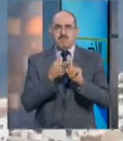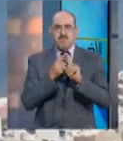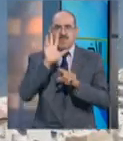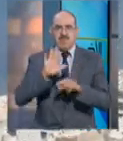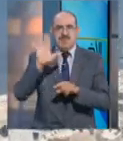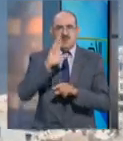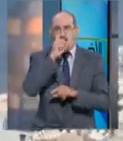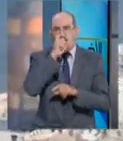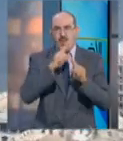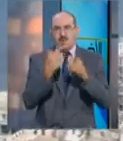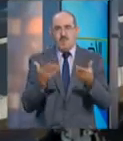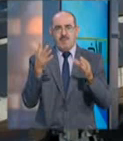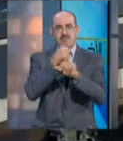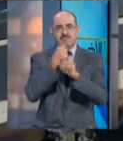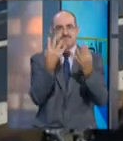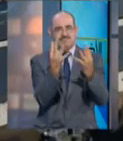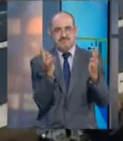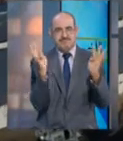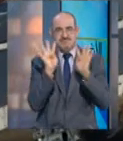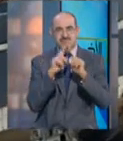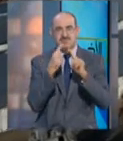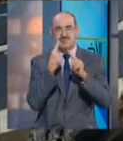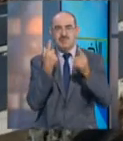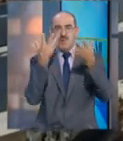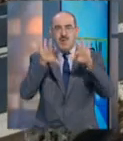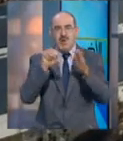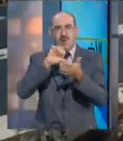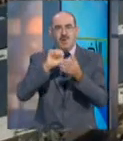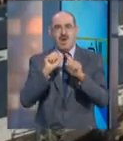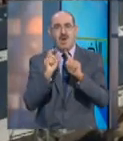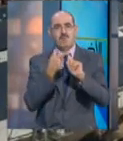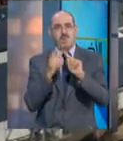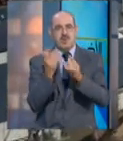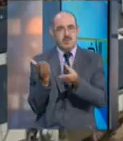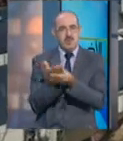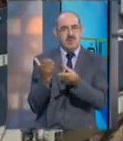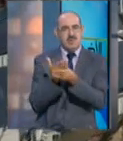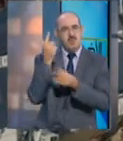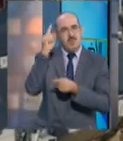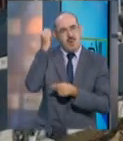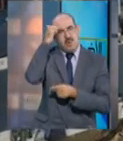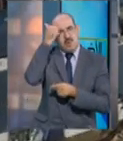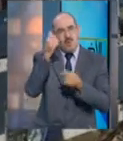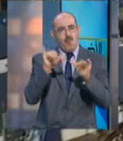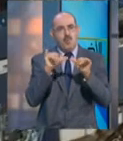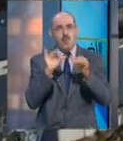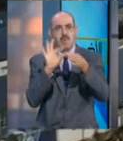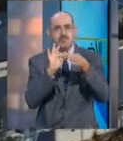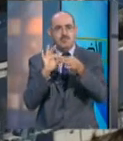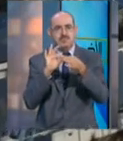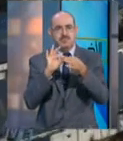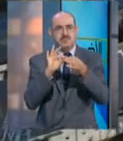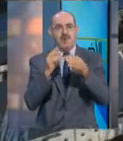المنطقة تجمع اليوم على طاولة القمة العربية ملفات مهمة تعزز سبل التعاون العربي